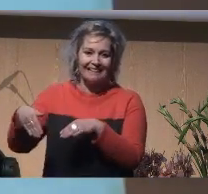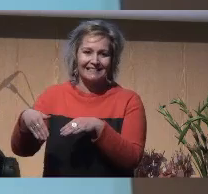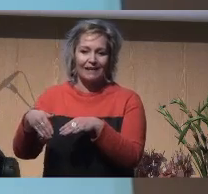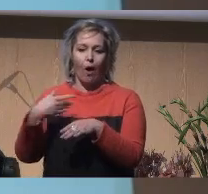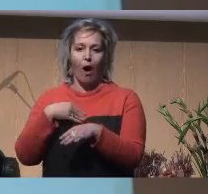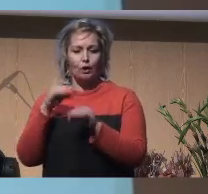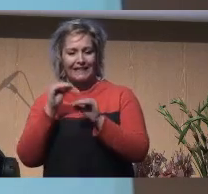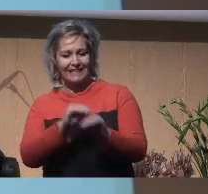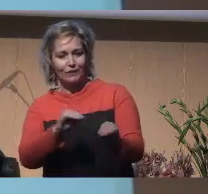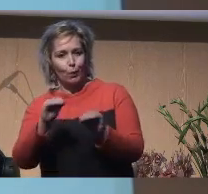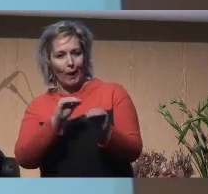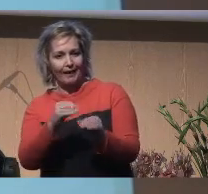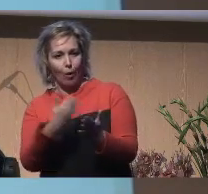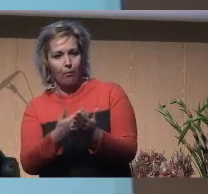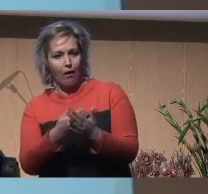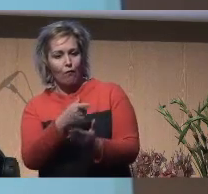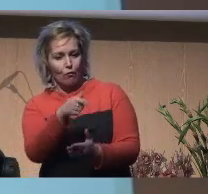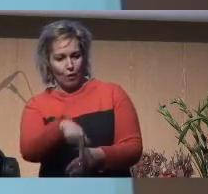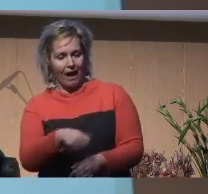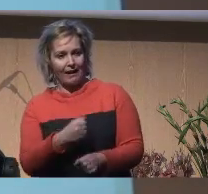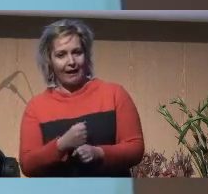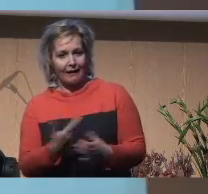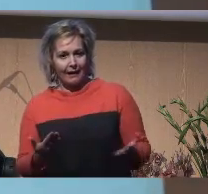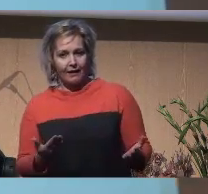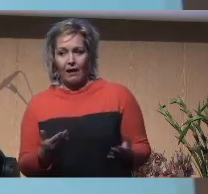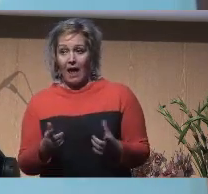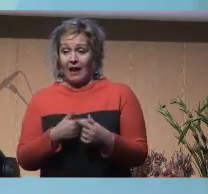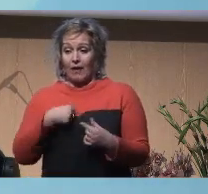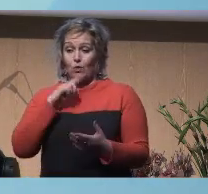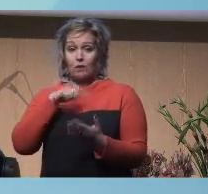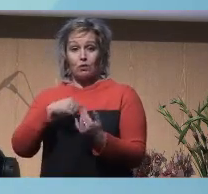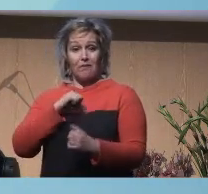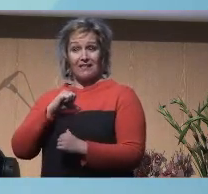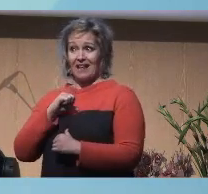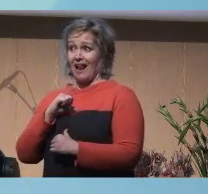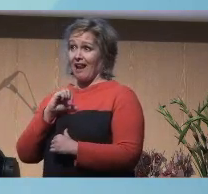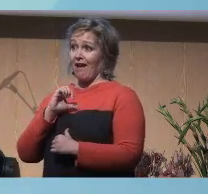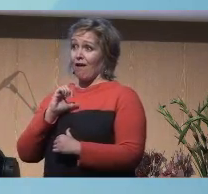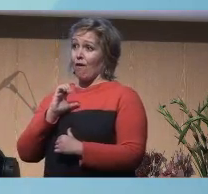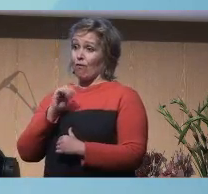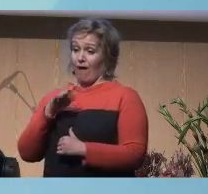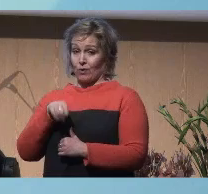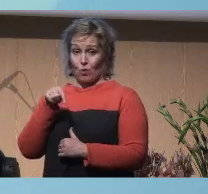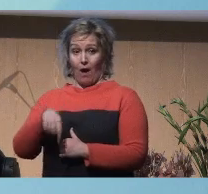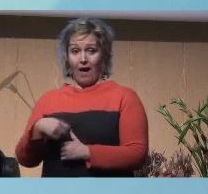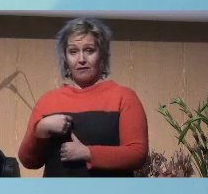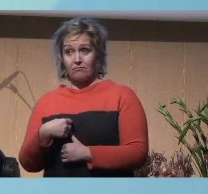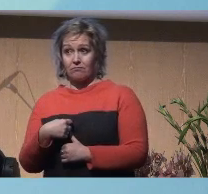inspirerende oppgaver. Hvorfor du her egentlig? Eller jeg kunne spurt meg selv, hvorfor du her?